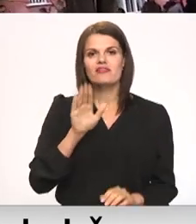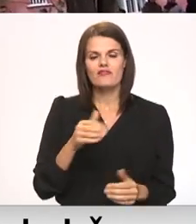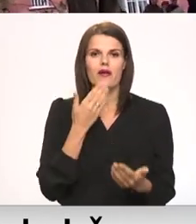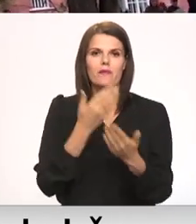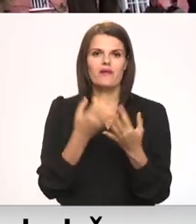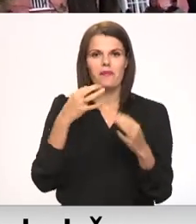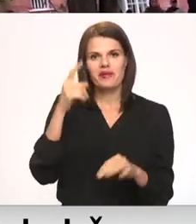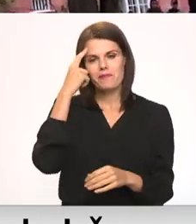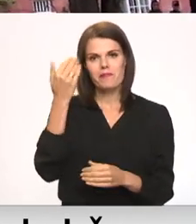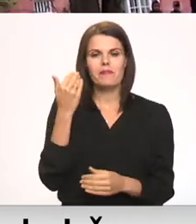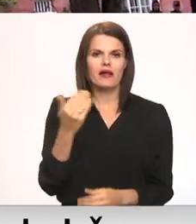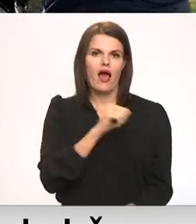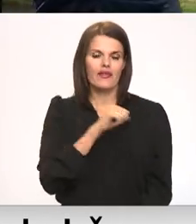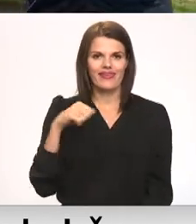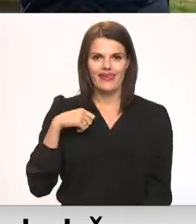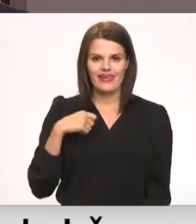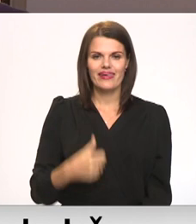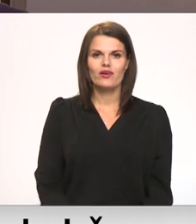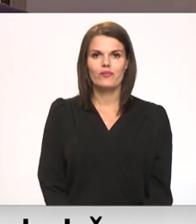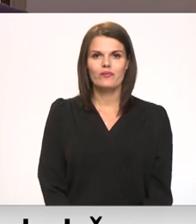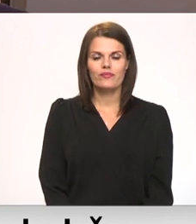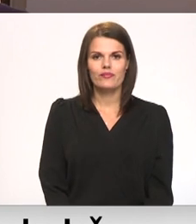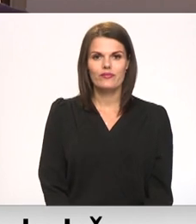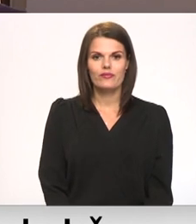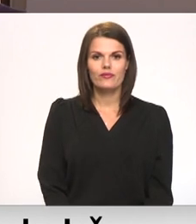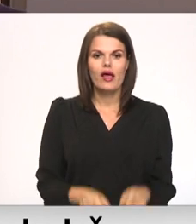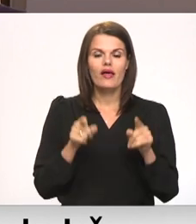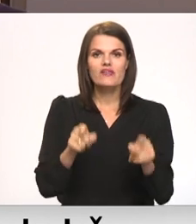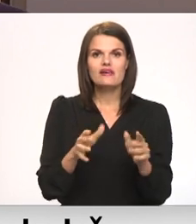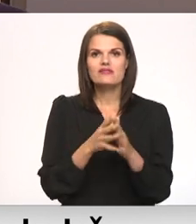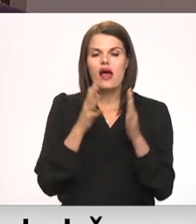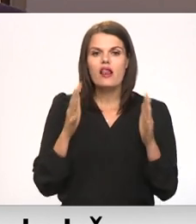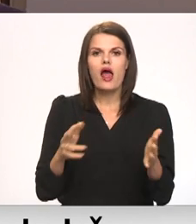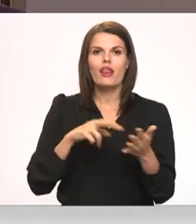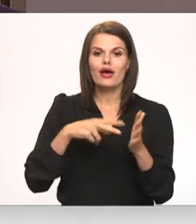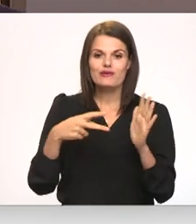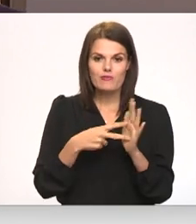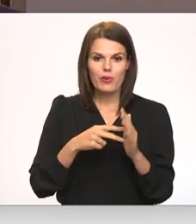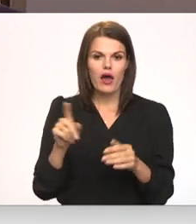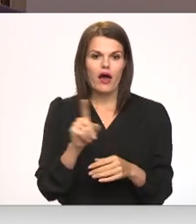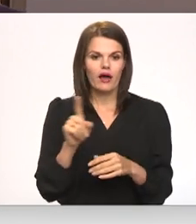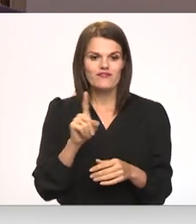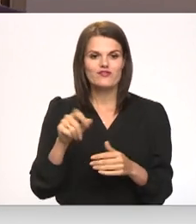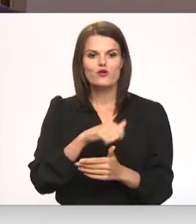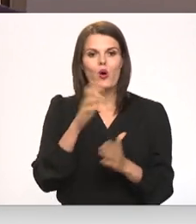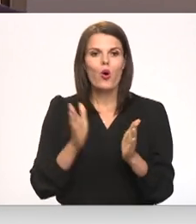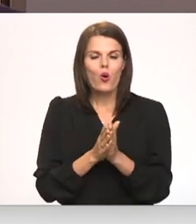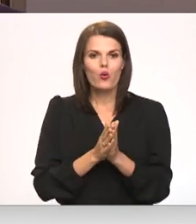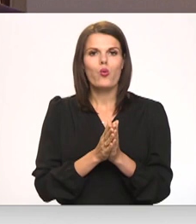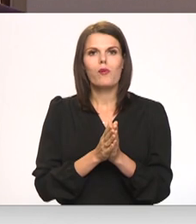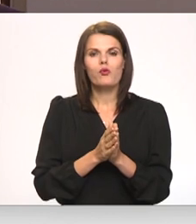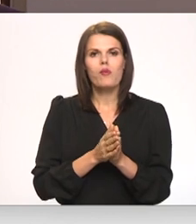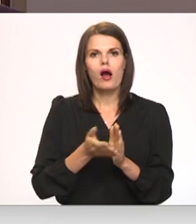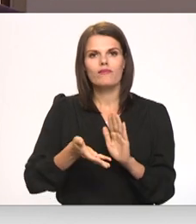pieteikties brīvprātīgi arī turpmāk. Tad tas lielais plāns ir kopumā stiprināt mūsu aizsardzības